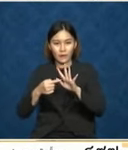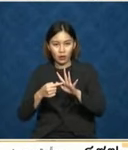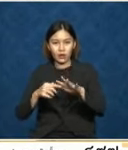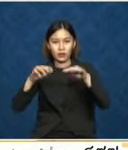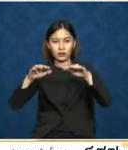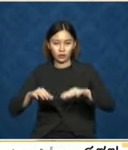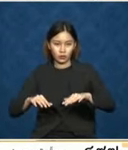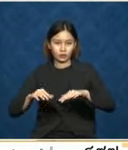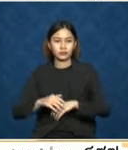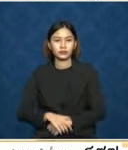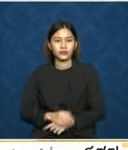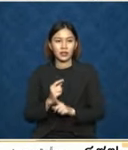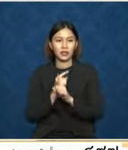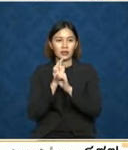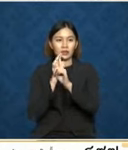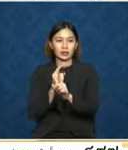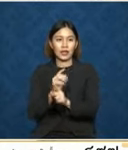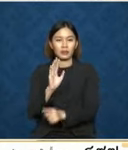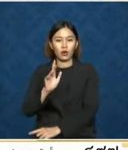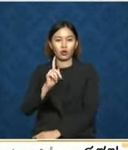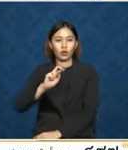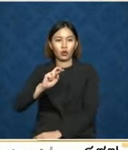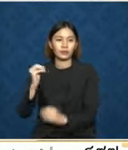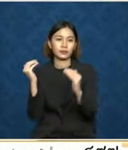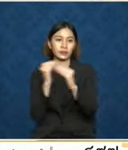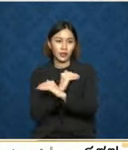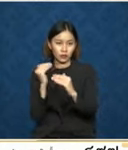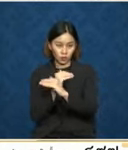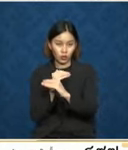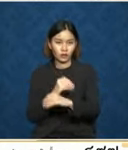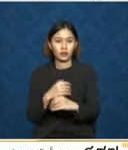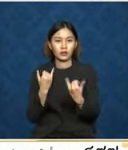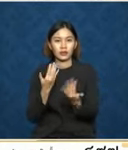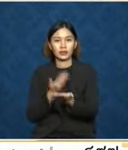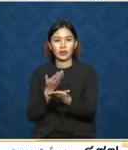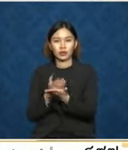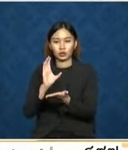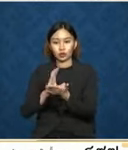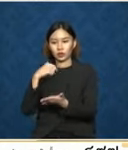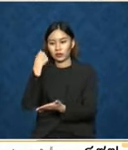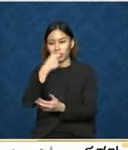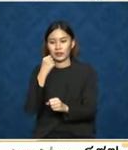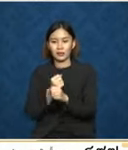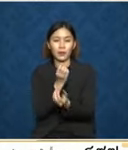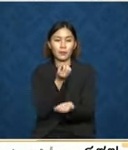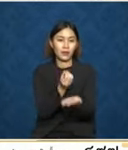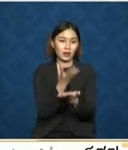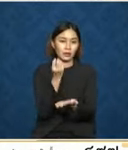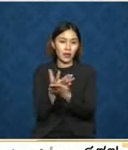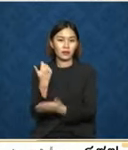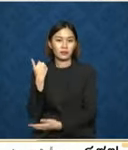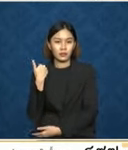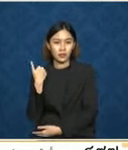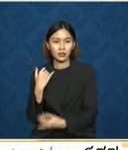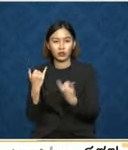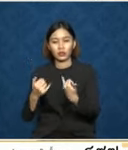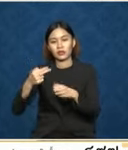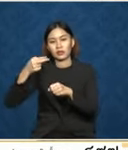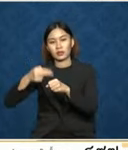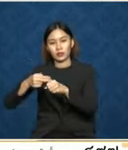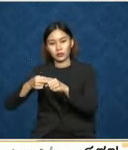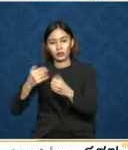ลงตามรูปแบบของกรมทางหลวงทำให้ต้นทุนของผู้ประกอบการสูงขึ้นประกอบกับน้ำมันเชื้อ